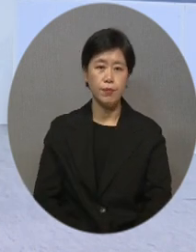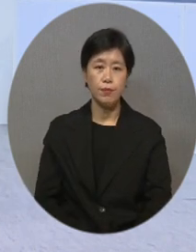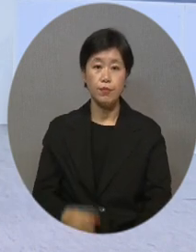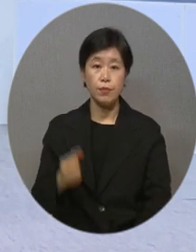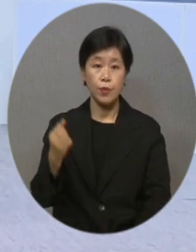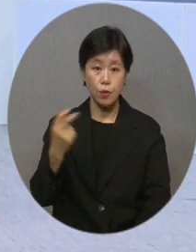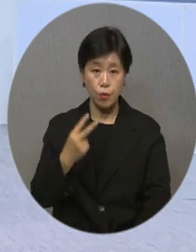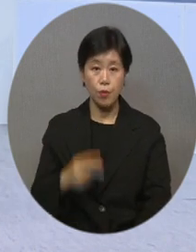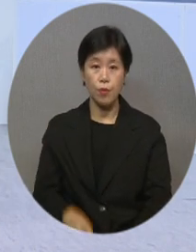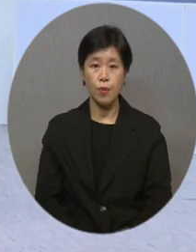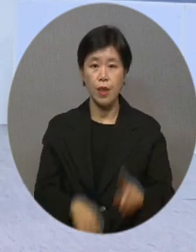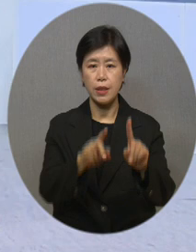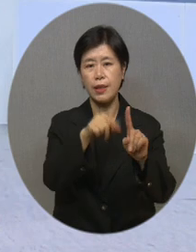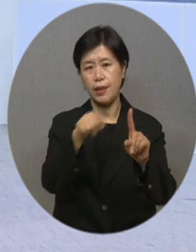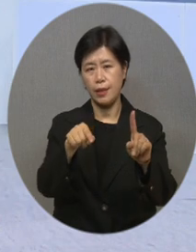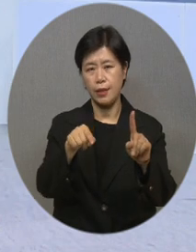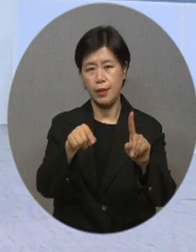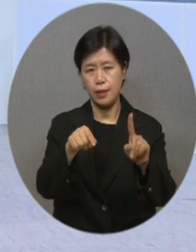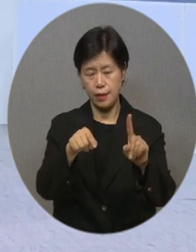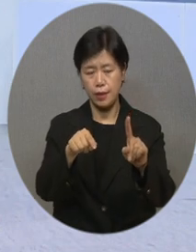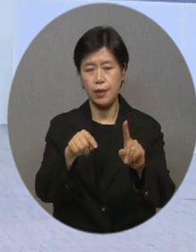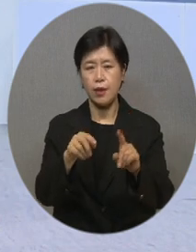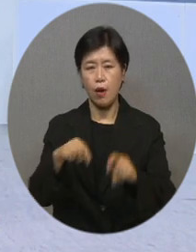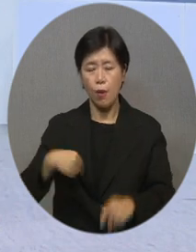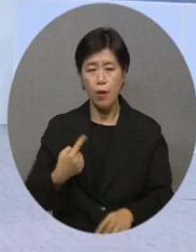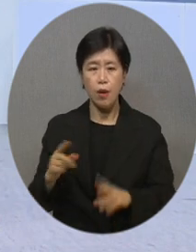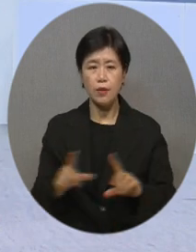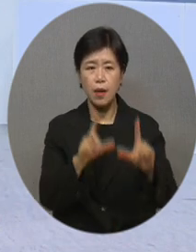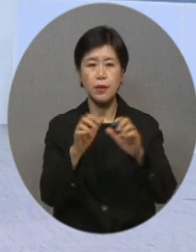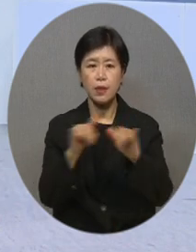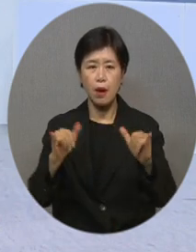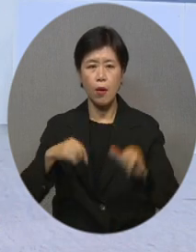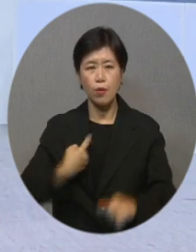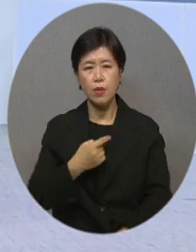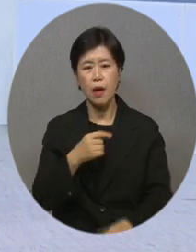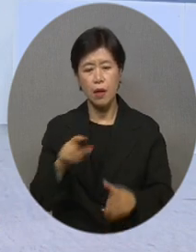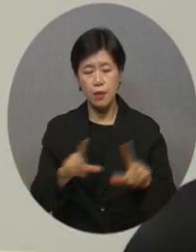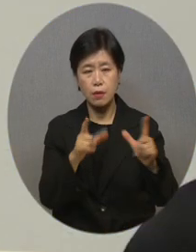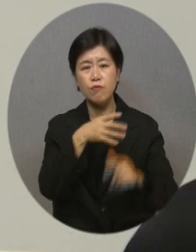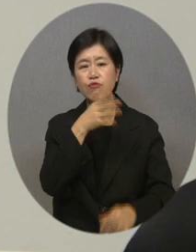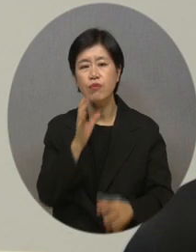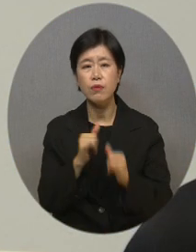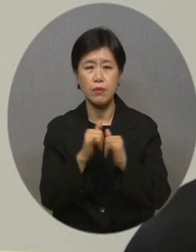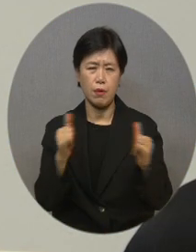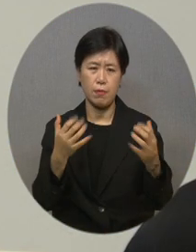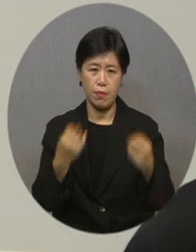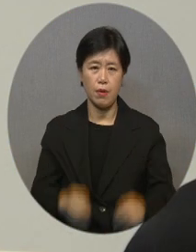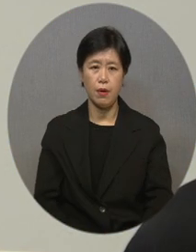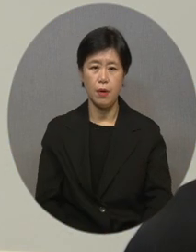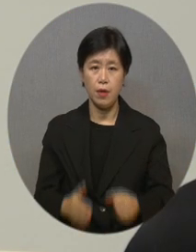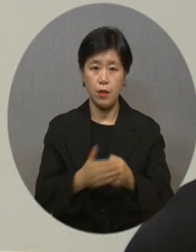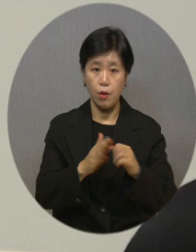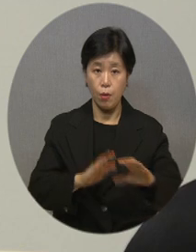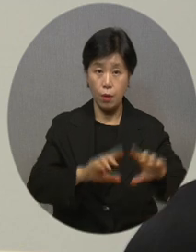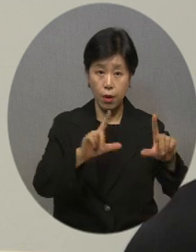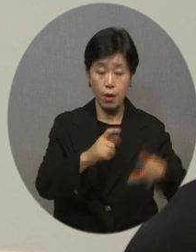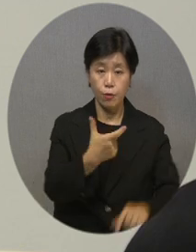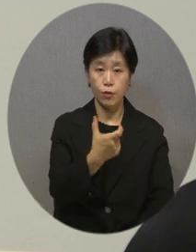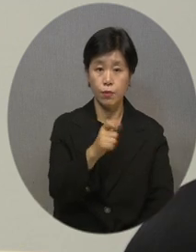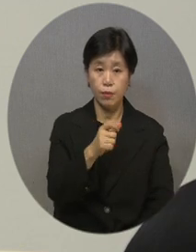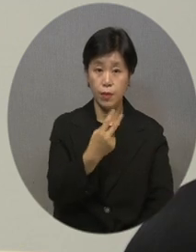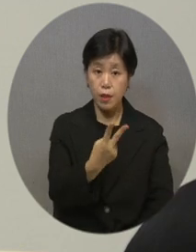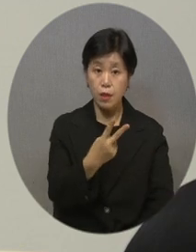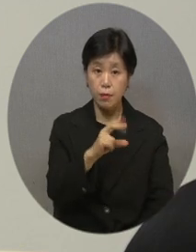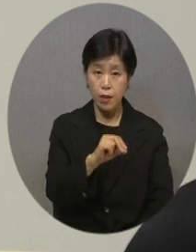분들이 1인 가구가 많습니다. 독거노인도 많이 계시잖아요. 그렇죠. 그런 분들은 금년 같은 경우는 62만 원을 저희가 보장하고 있는데 내년